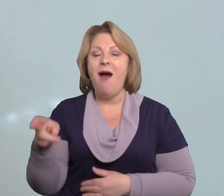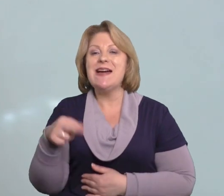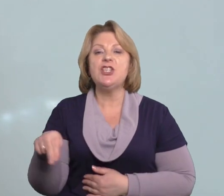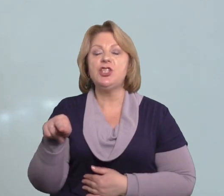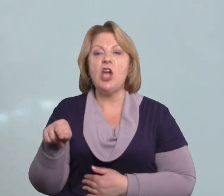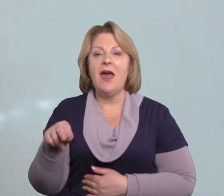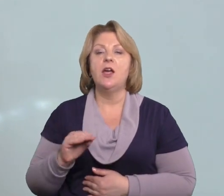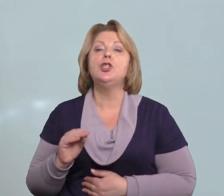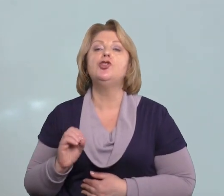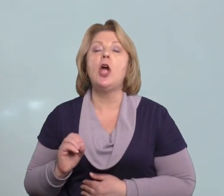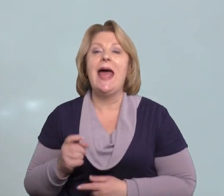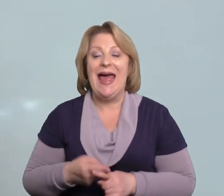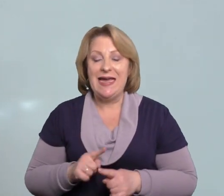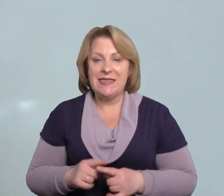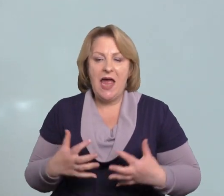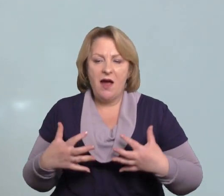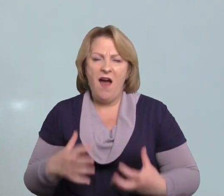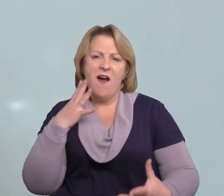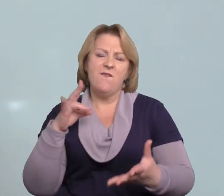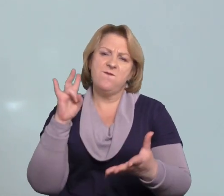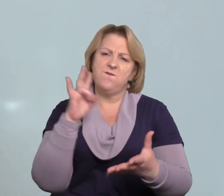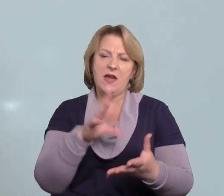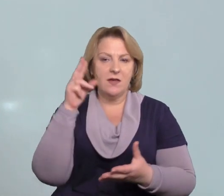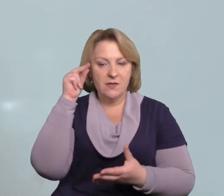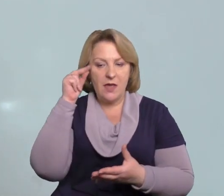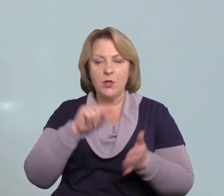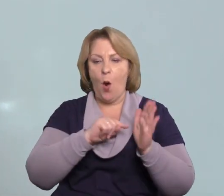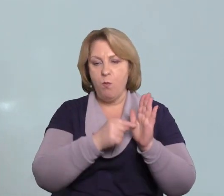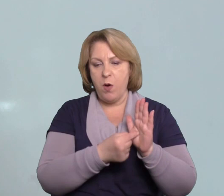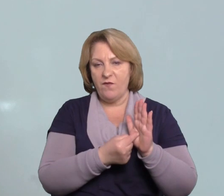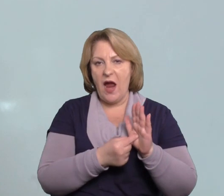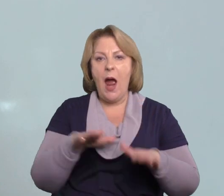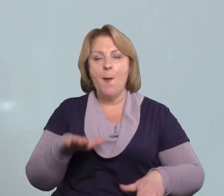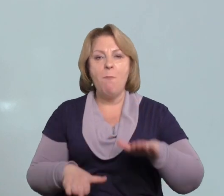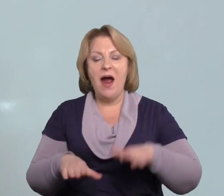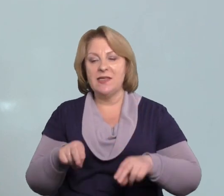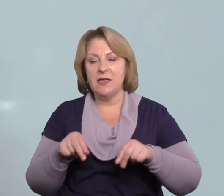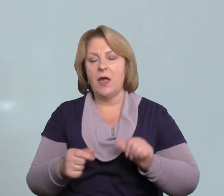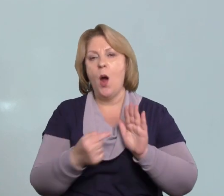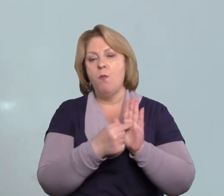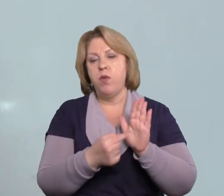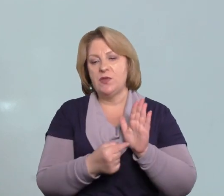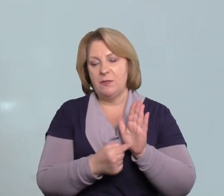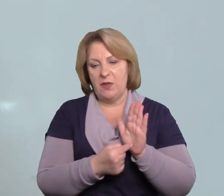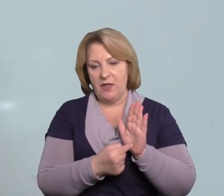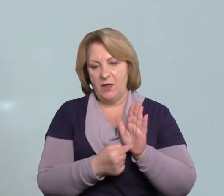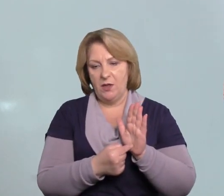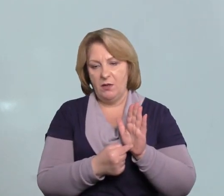це гравітаційна стала, помножити на масу Землі і поділити на